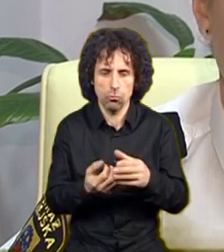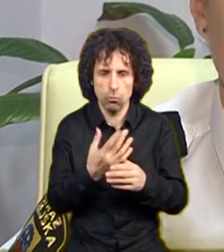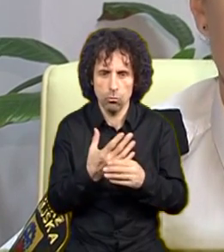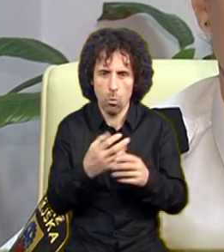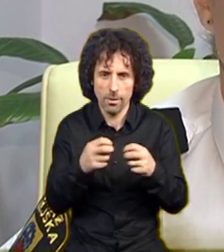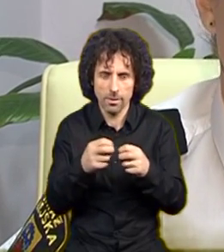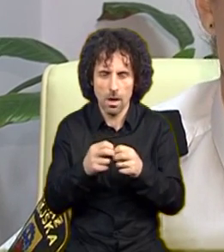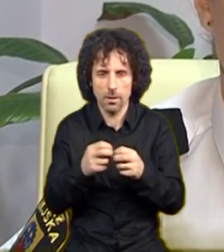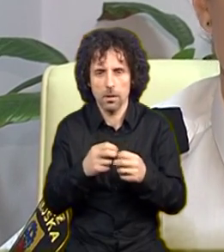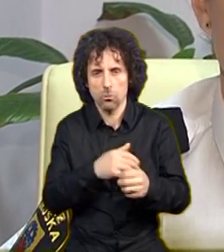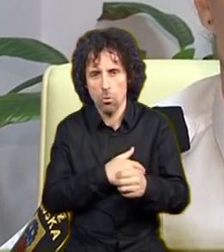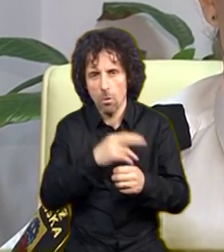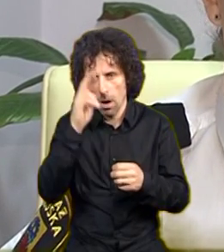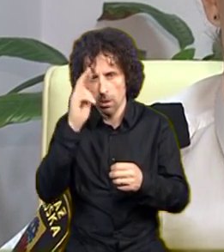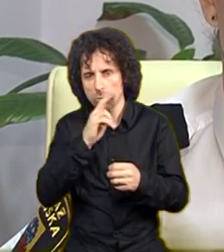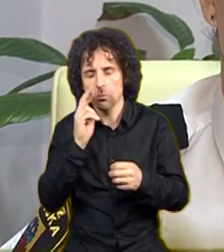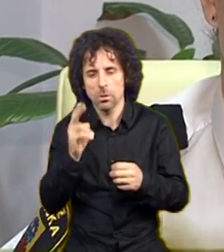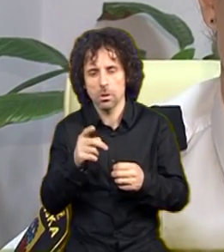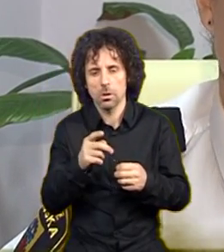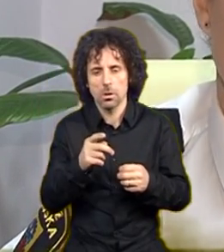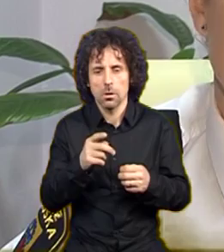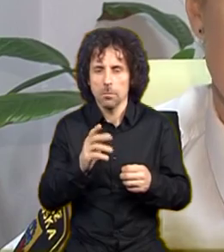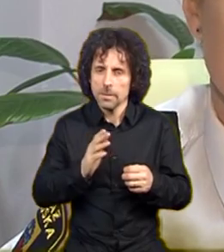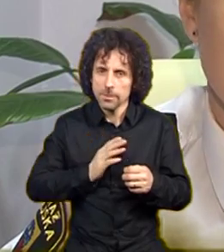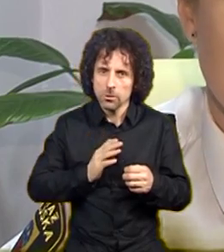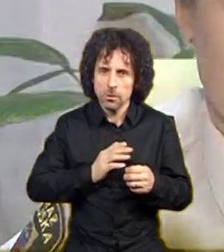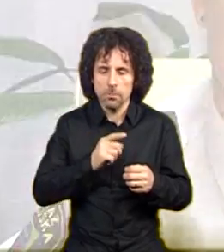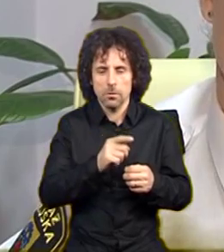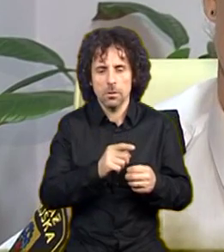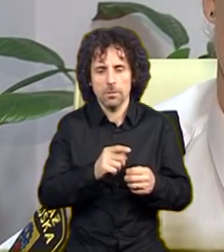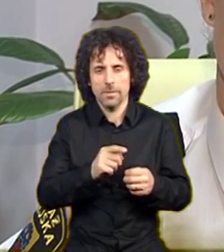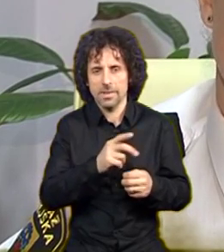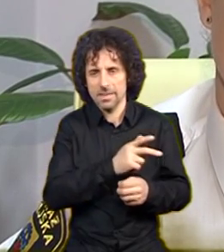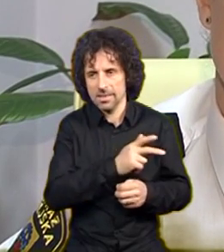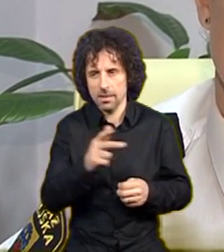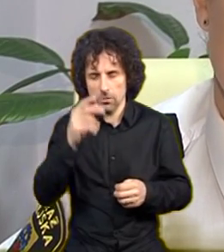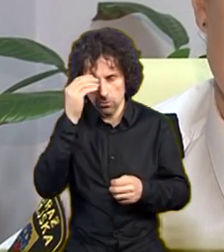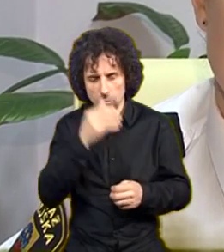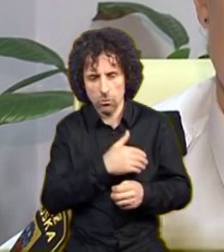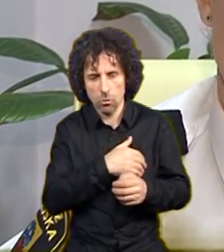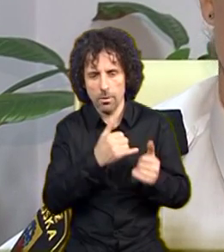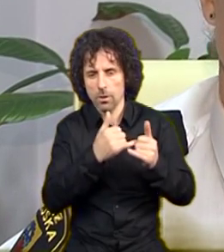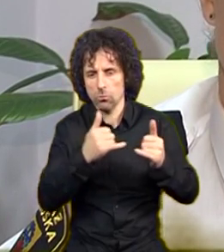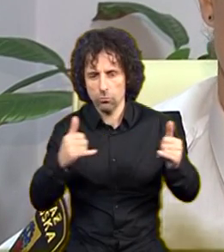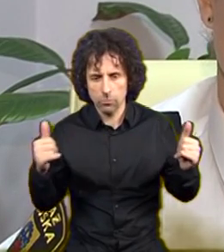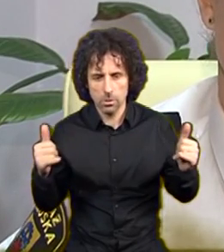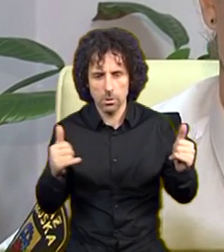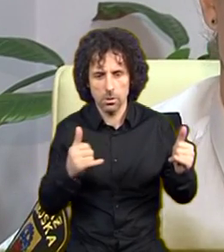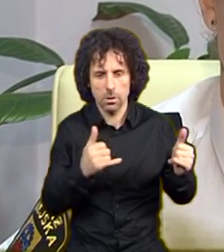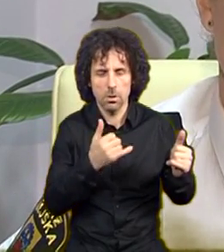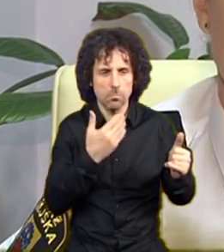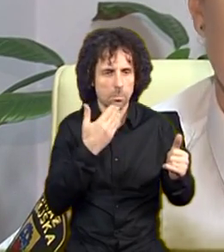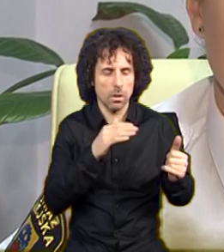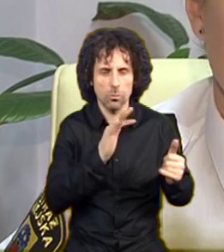również internet, jak i szkoła, rodzice, ale coś muszą stworzyć. Właściwie z każdej szkoły można było